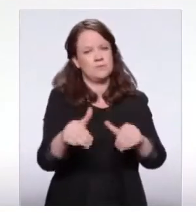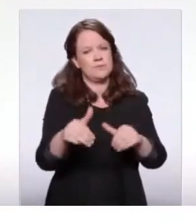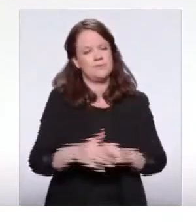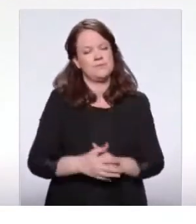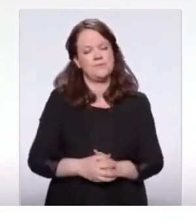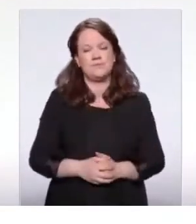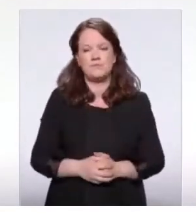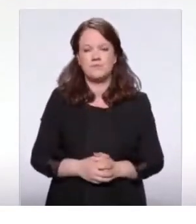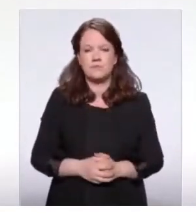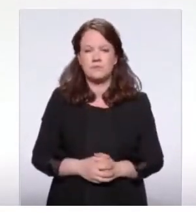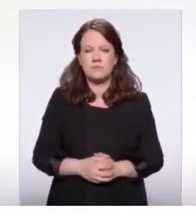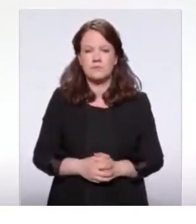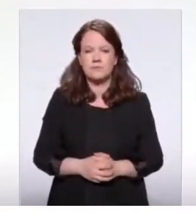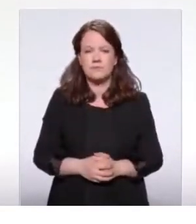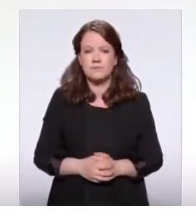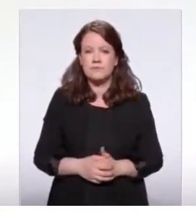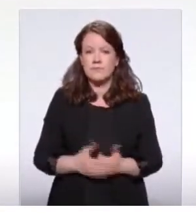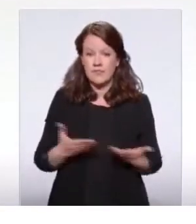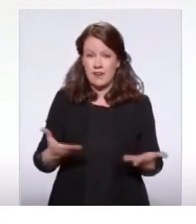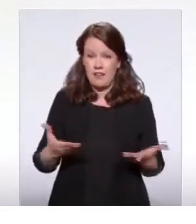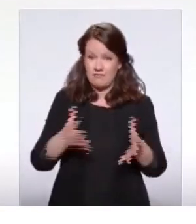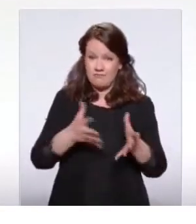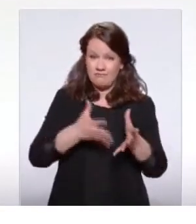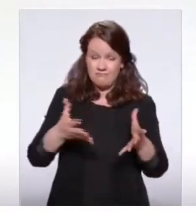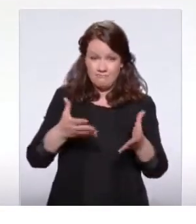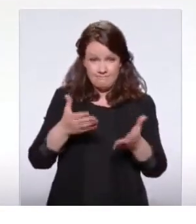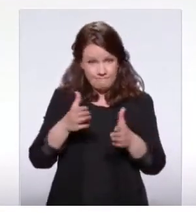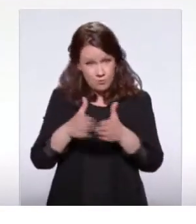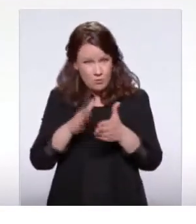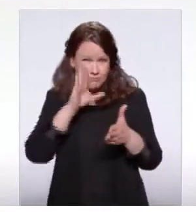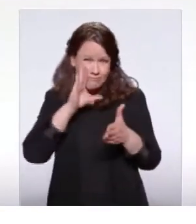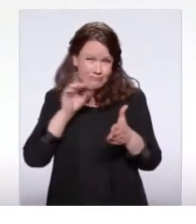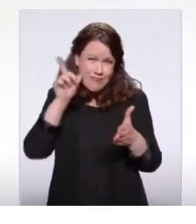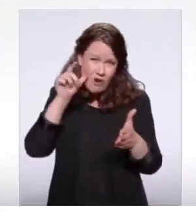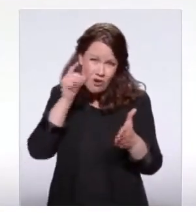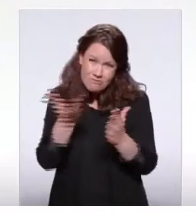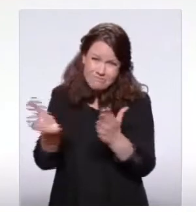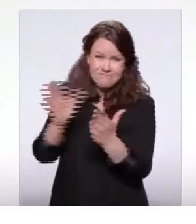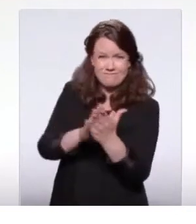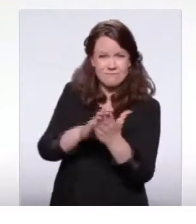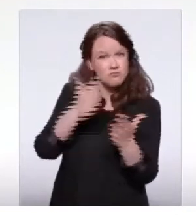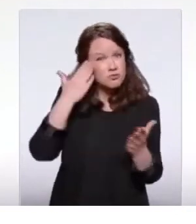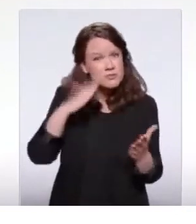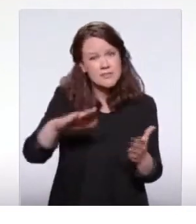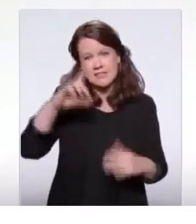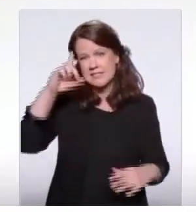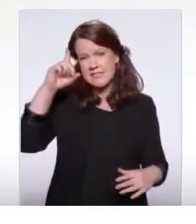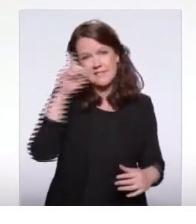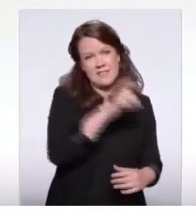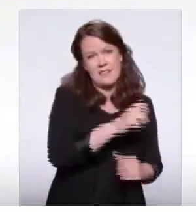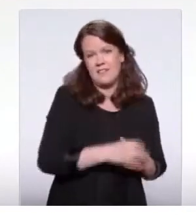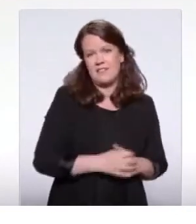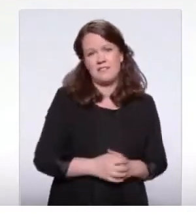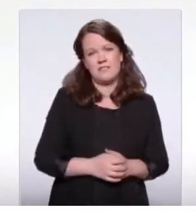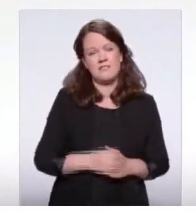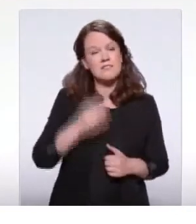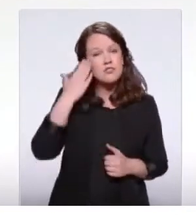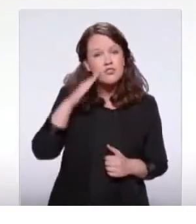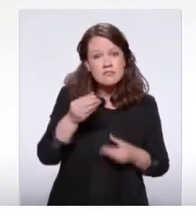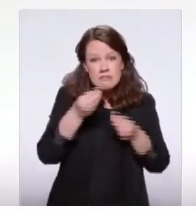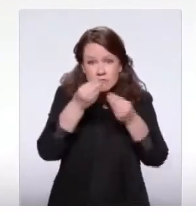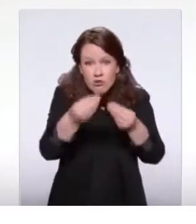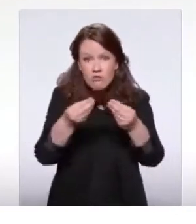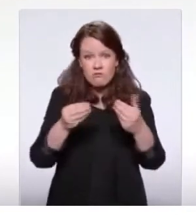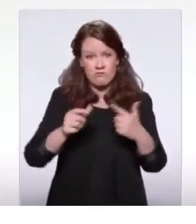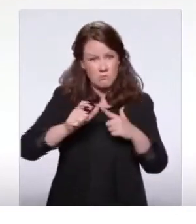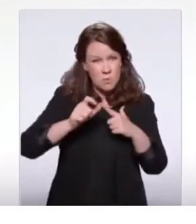Je sais combien les efforts que je vous demande sont difficiles. Je mesure ce qu'ils emportent de conséquences pour notre